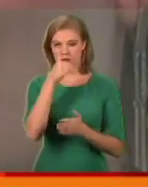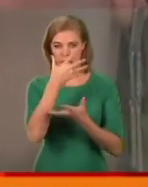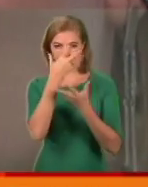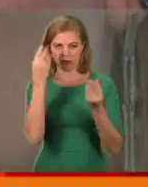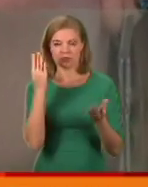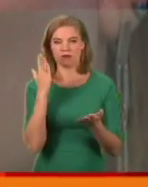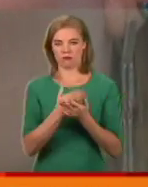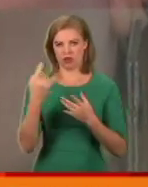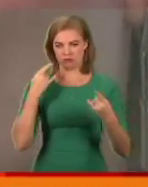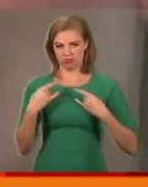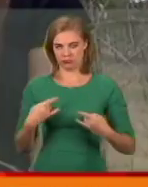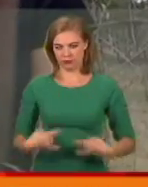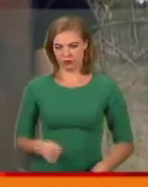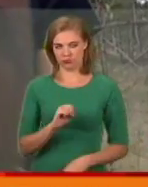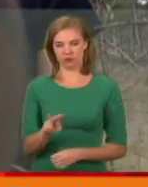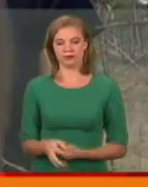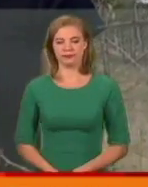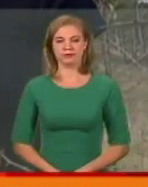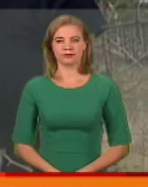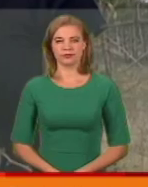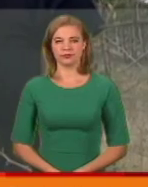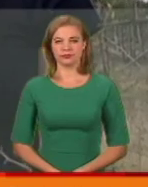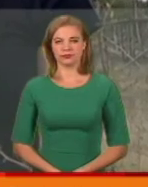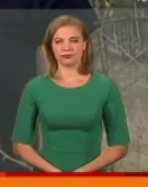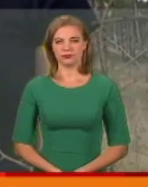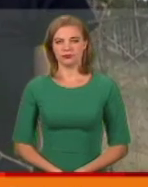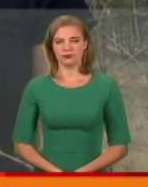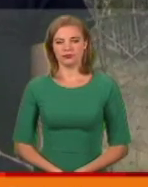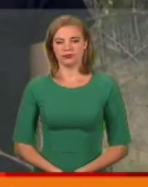оговталися, мають сліди побиття на тілі.